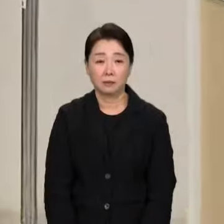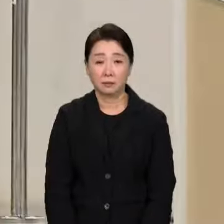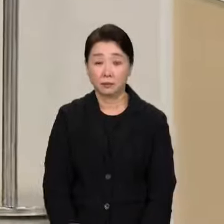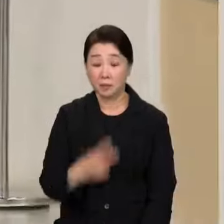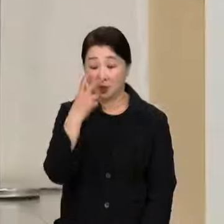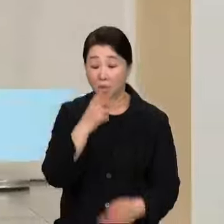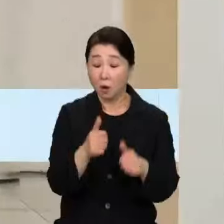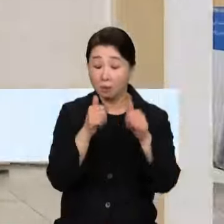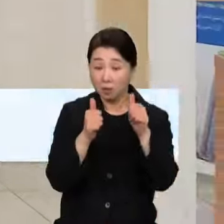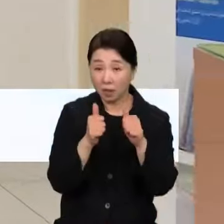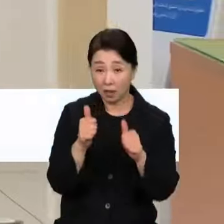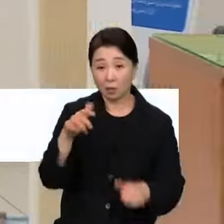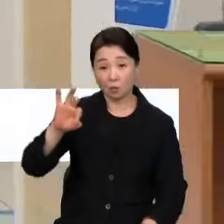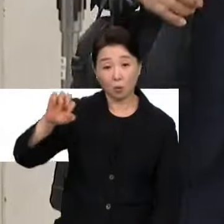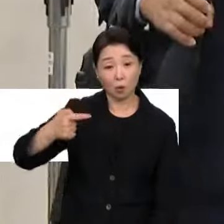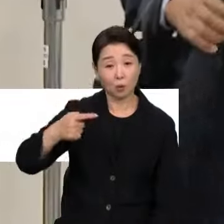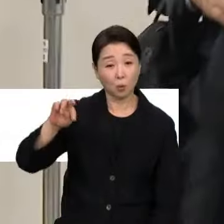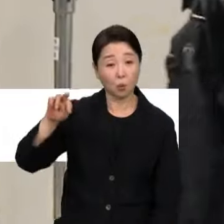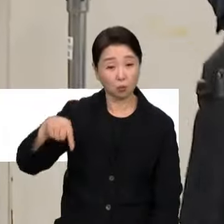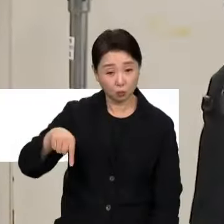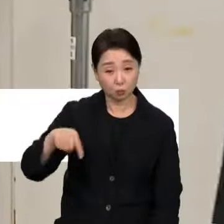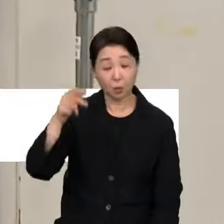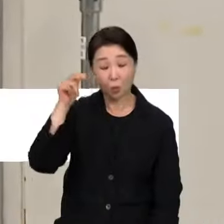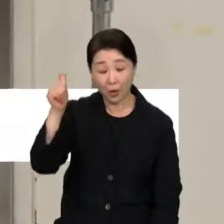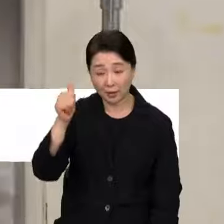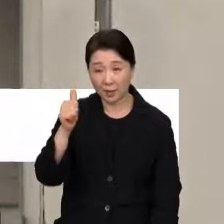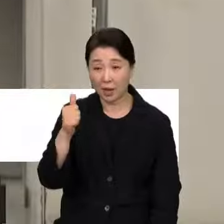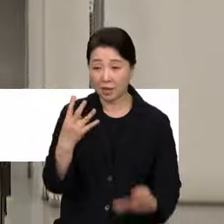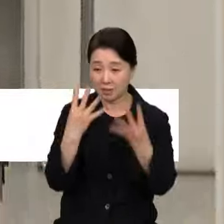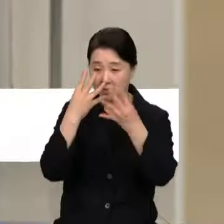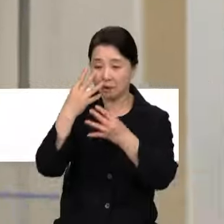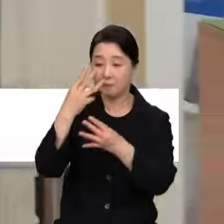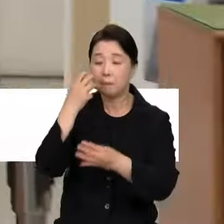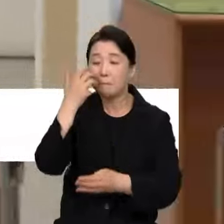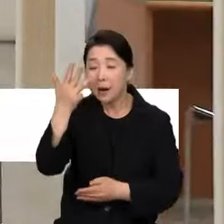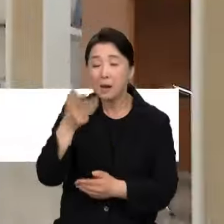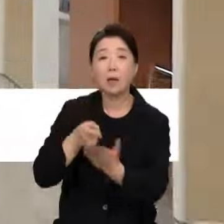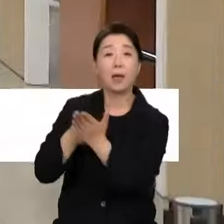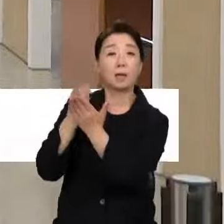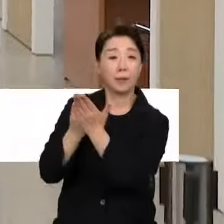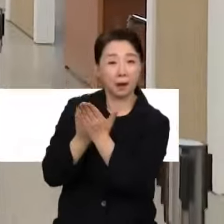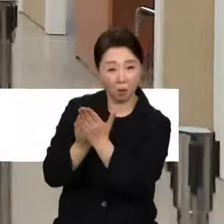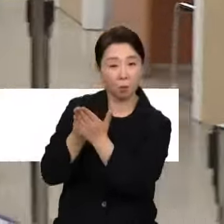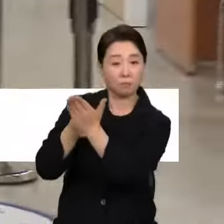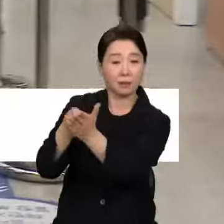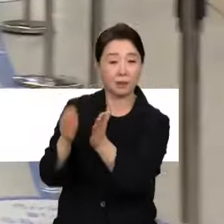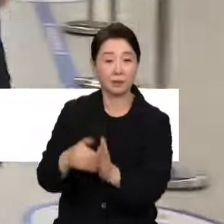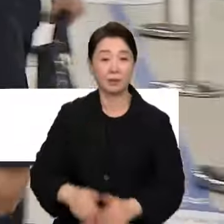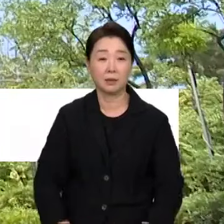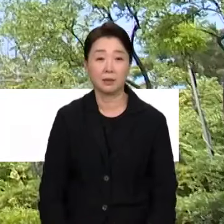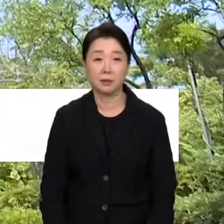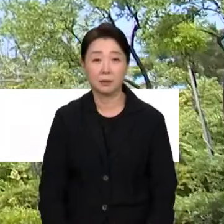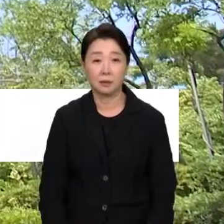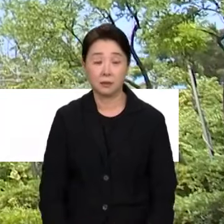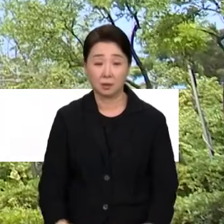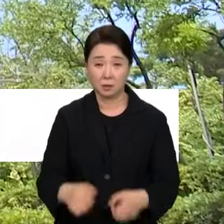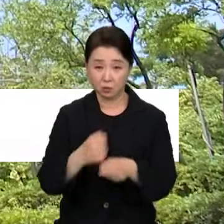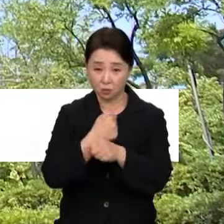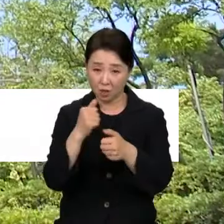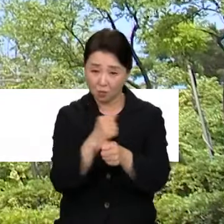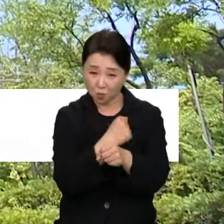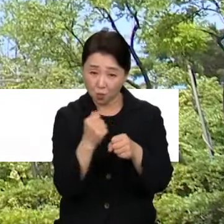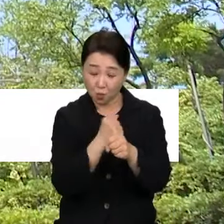검찰은 권오수 전 도이치모터스 회장에게 징역 8년을 선고해달라고 2심 재판부에 요청했습니다. 이른바 주가 조작